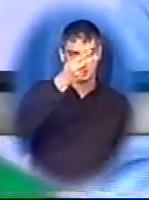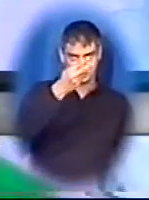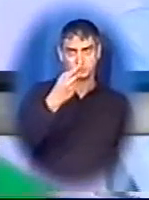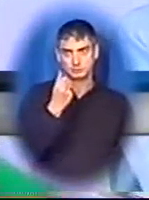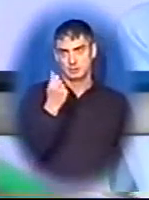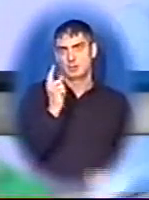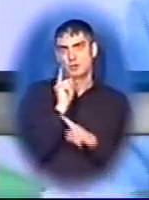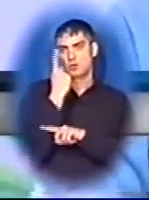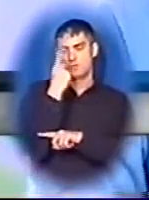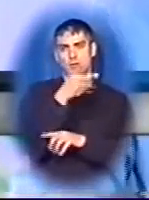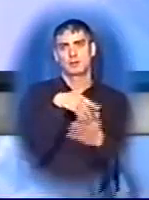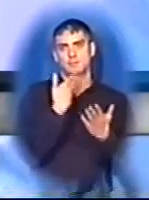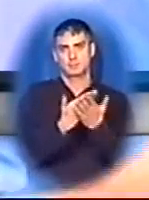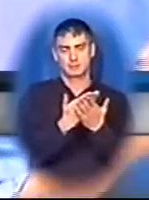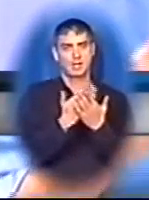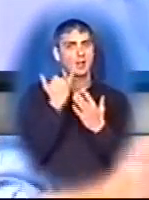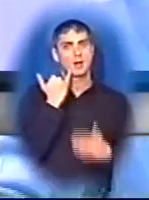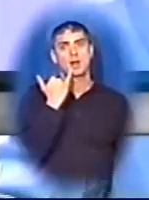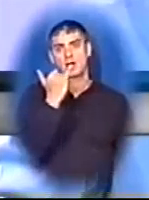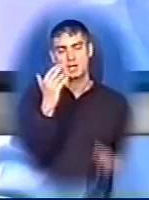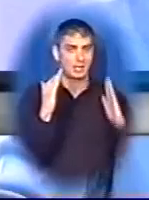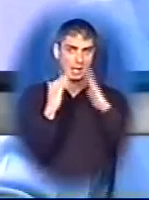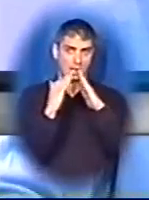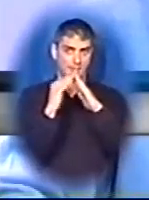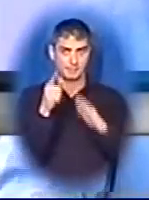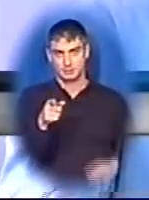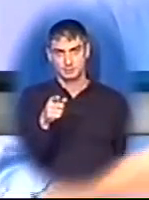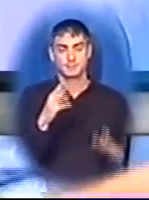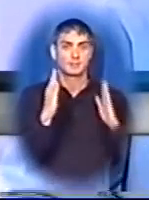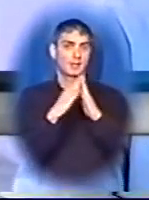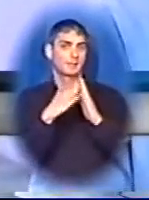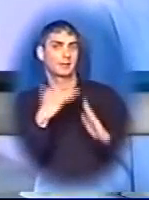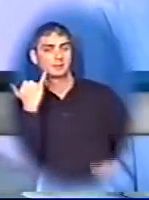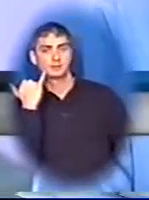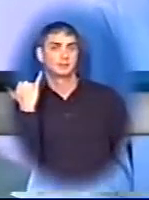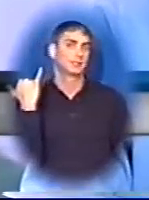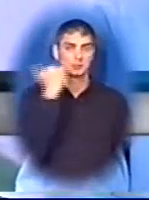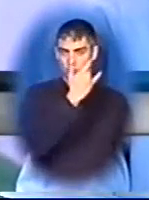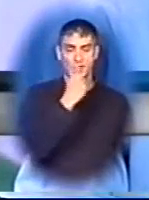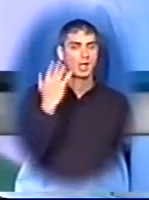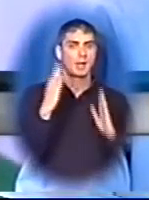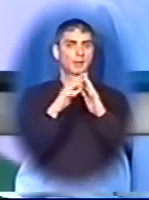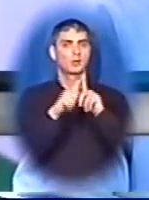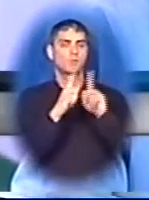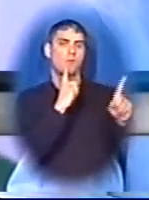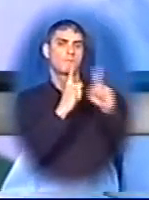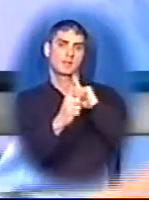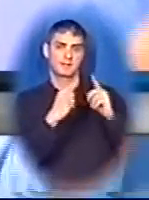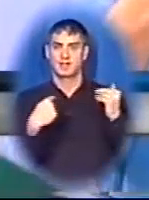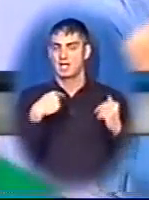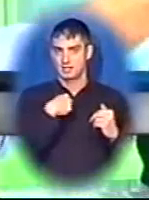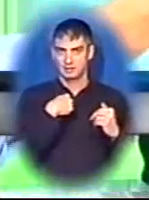שיחה שהעלות שלה גבוהה, אתה מציע לי לחייג הביתה. בהחלט. הבית יתקשר, והבית בעצם יתווך. ביני